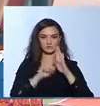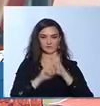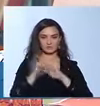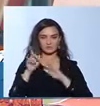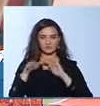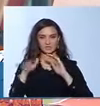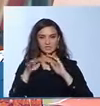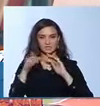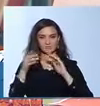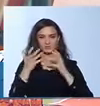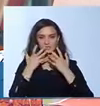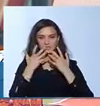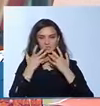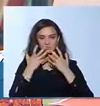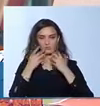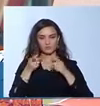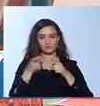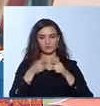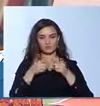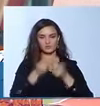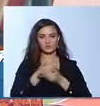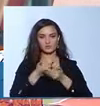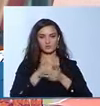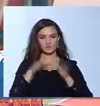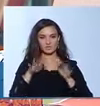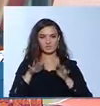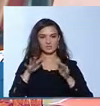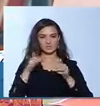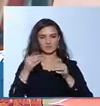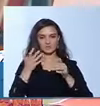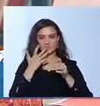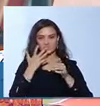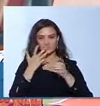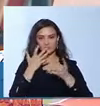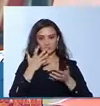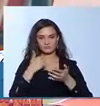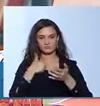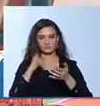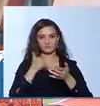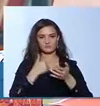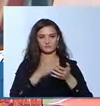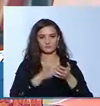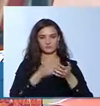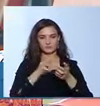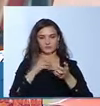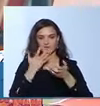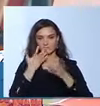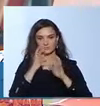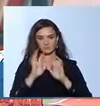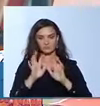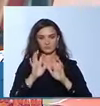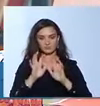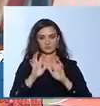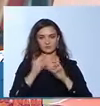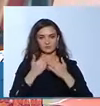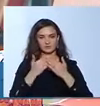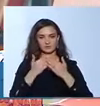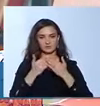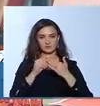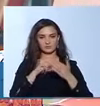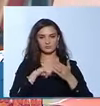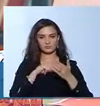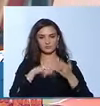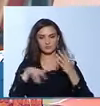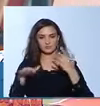დავიწყეთ გარემოს დათმობა. მე ვგულისხმობ საცხოვრებელი ადგილების დათმობა, სადაც ჩვენ ცხოვრობთ და ვათბობთ, მაგალითად